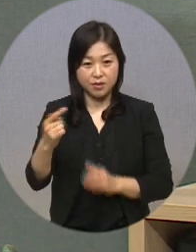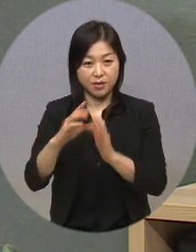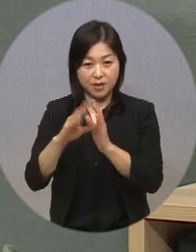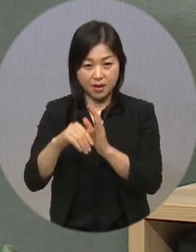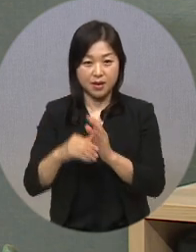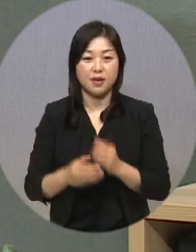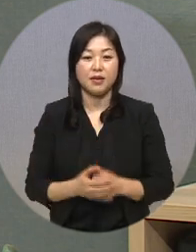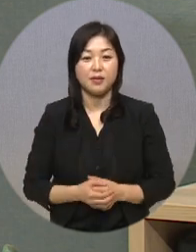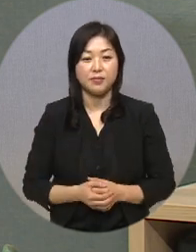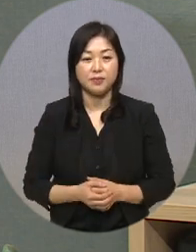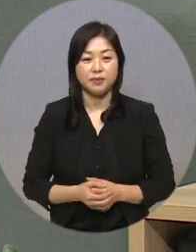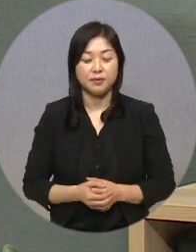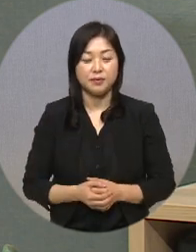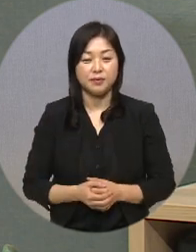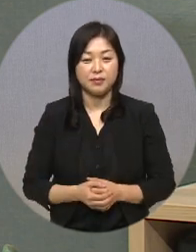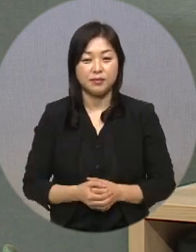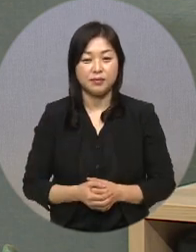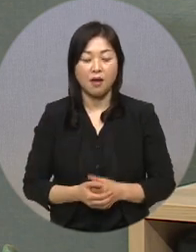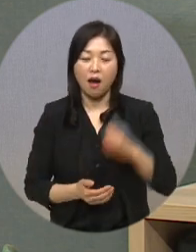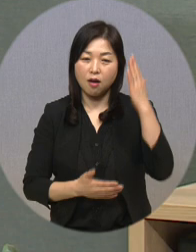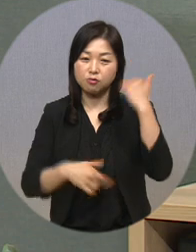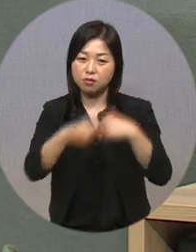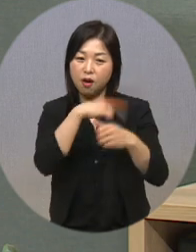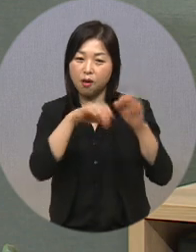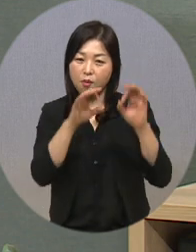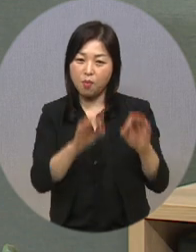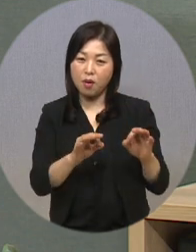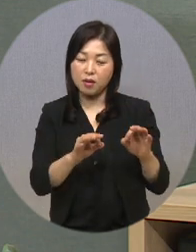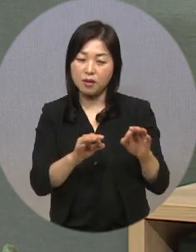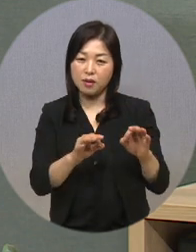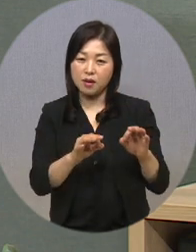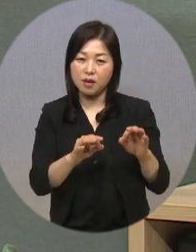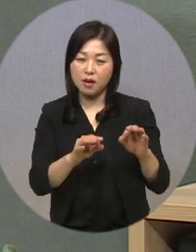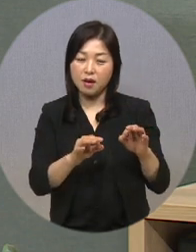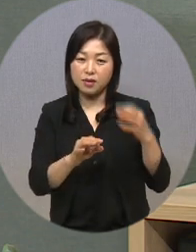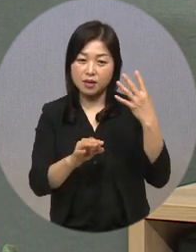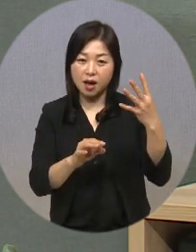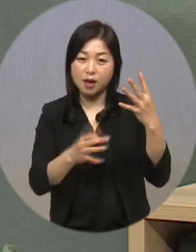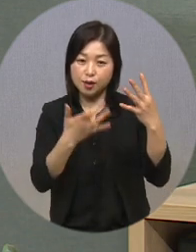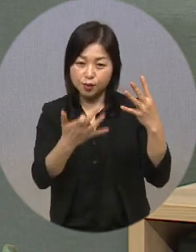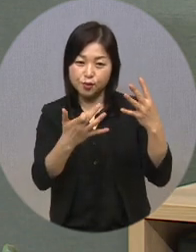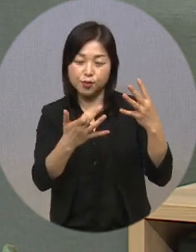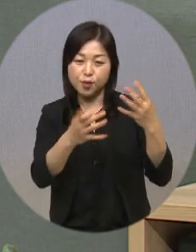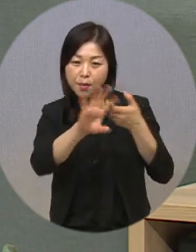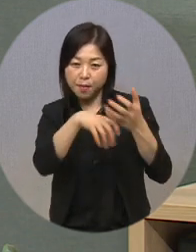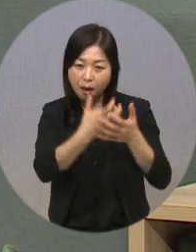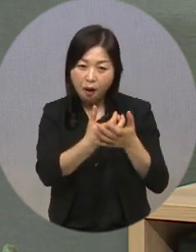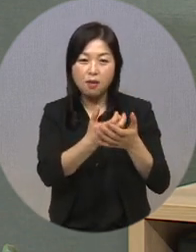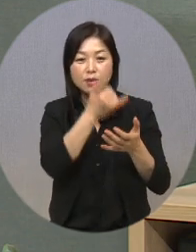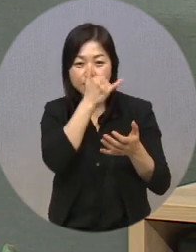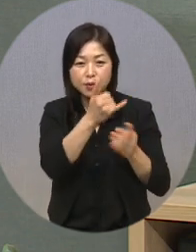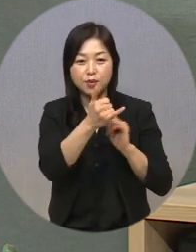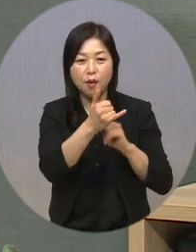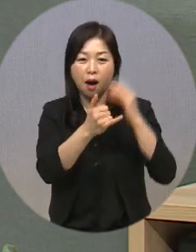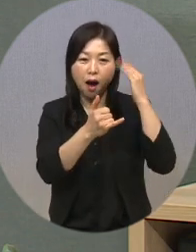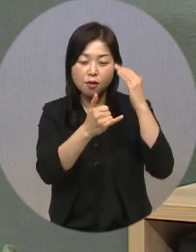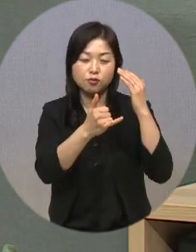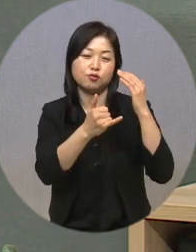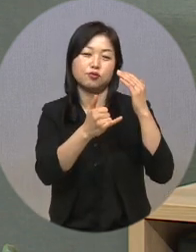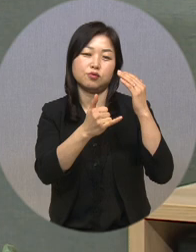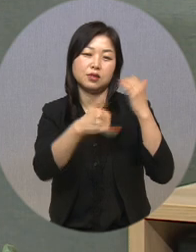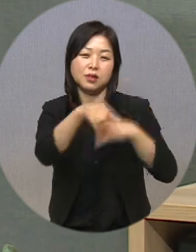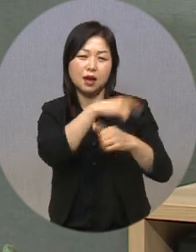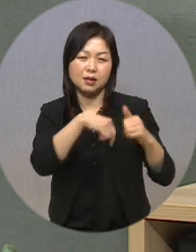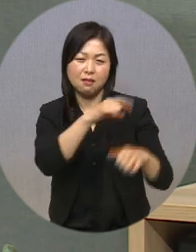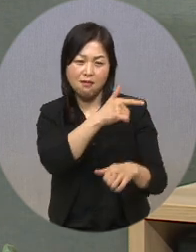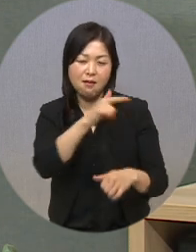1961년도라고 그러니까 그때로 말하면 4.19가 막 일어나고 우리나라의 국내 사정이 여러